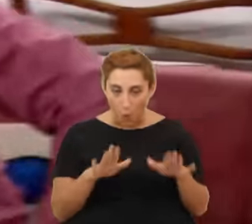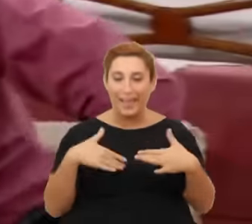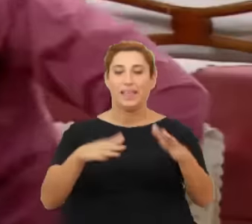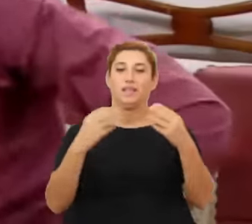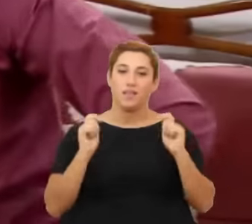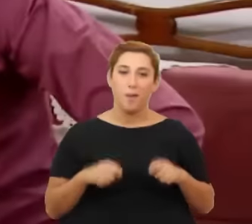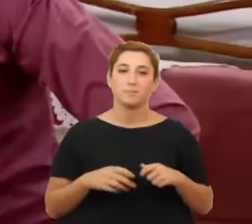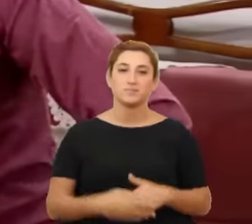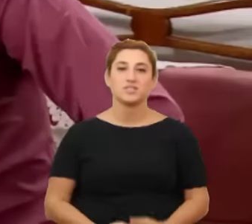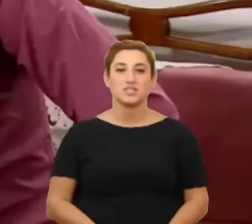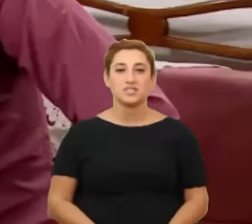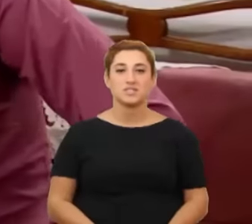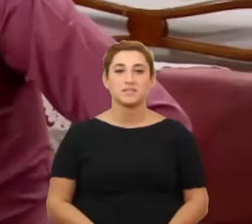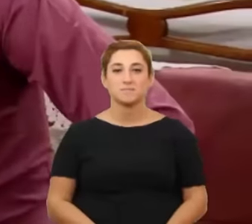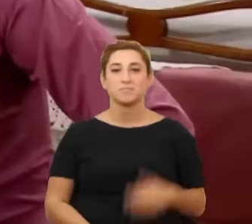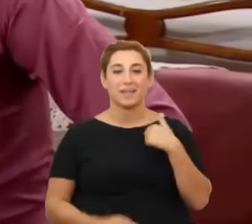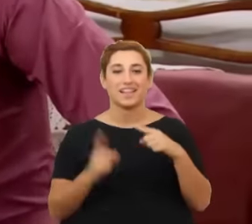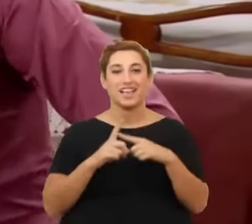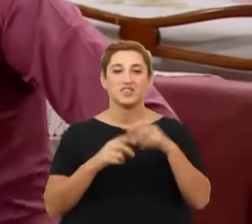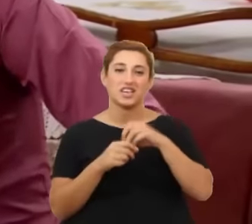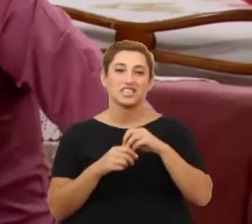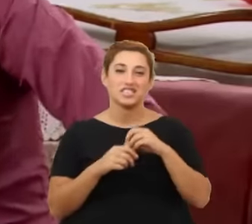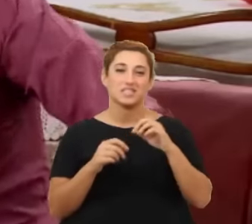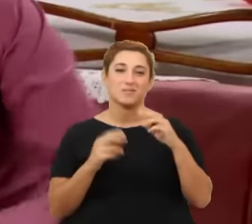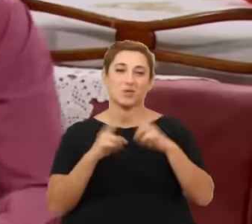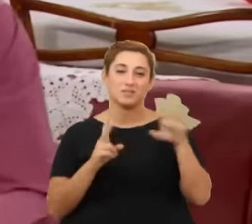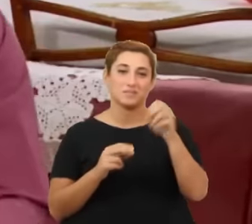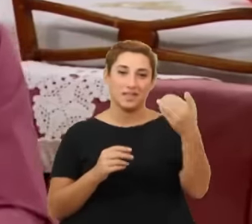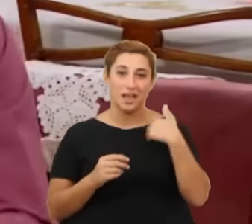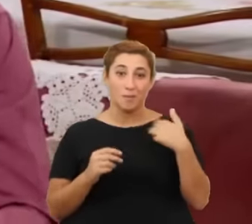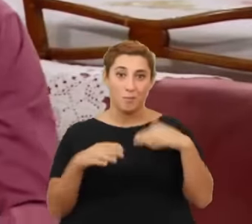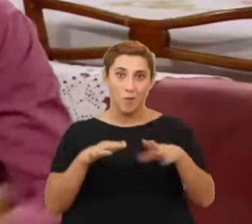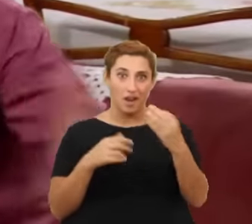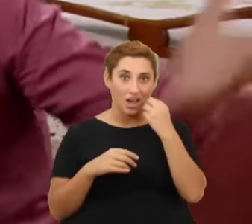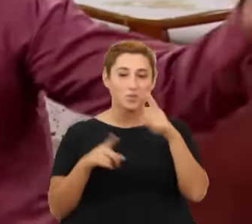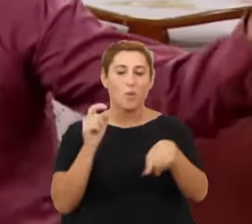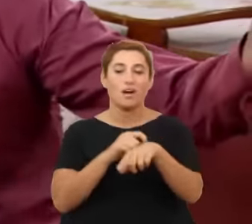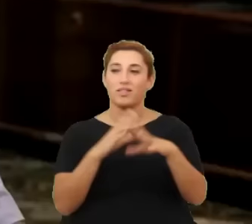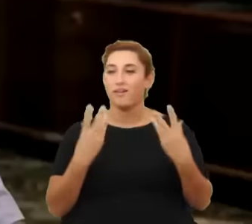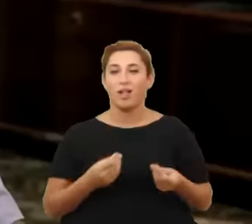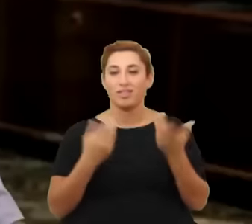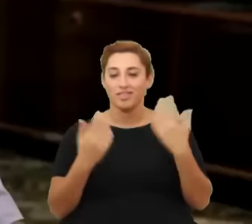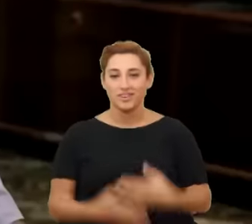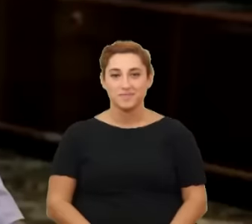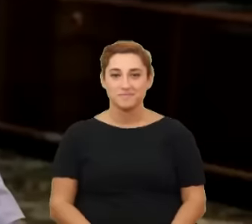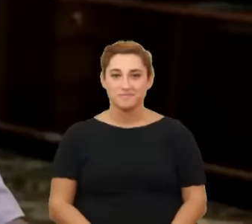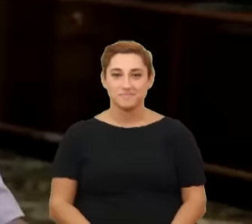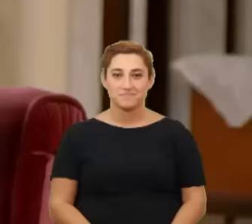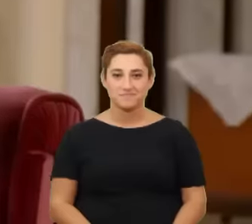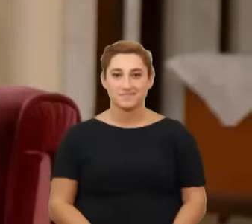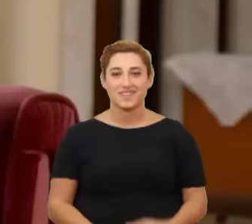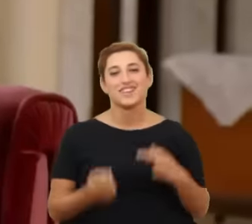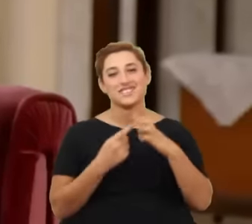Böreği yapmış. bana teşekkür etmek için karakola geldi. Tabii ben böreği yiyince olanlar oldu.